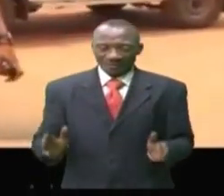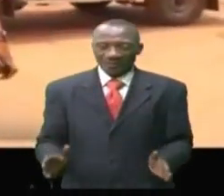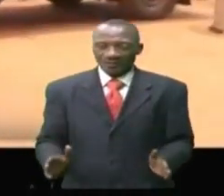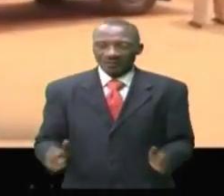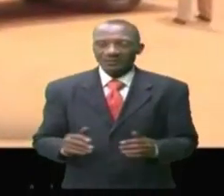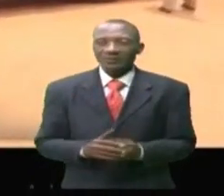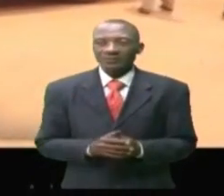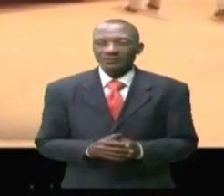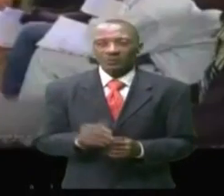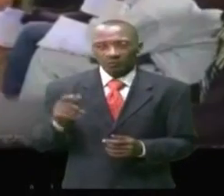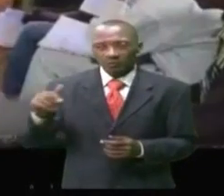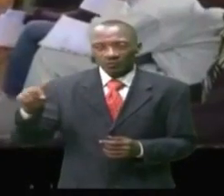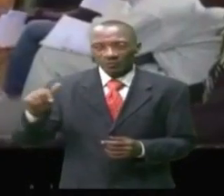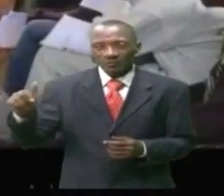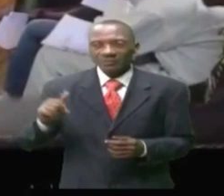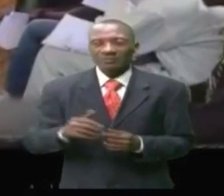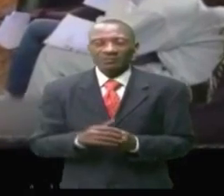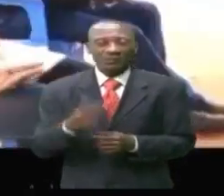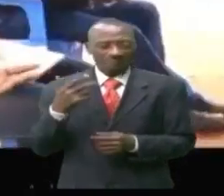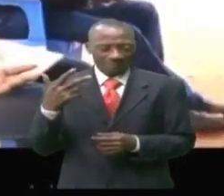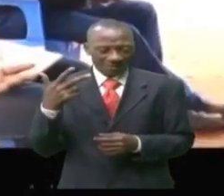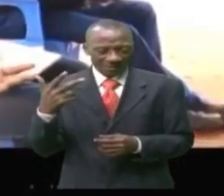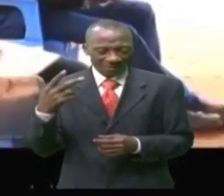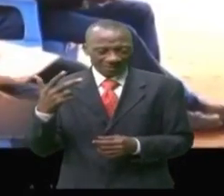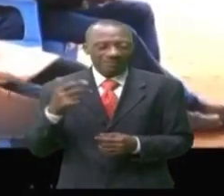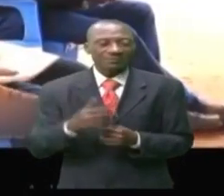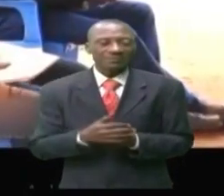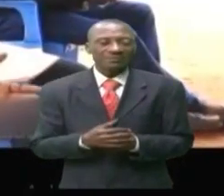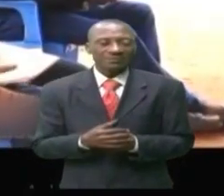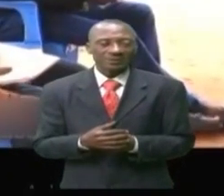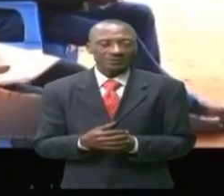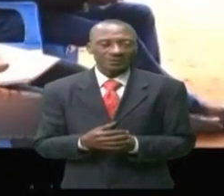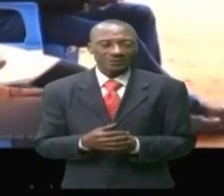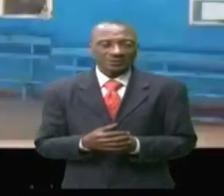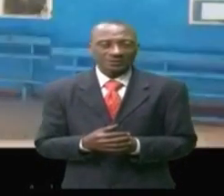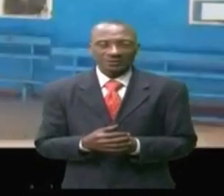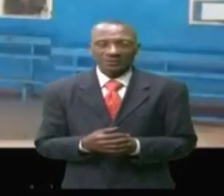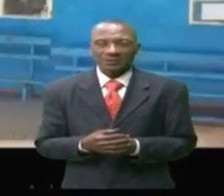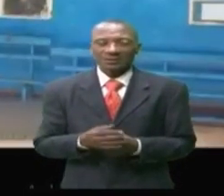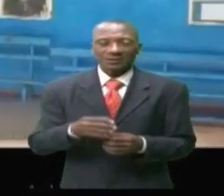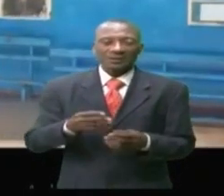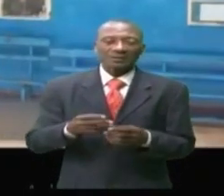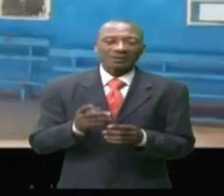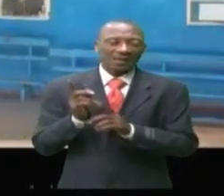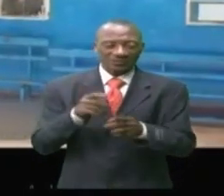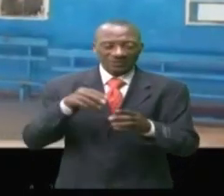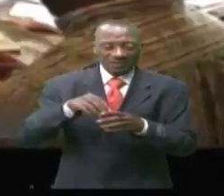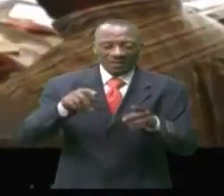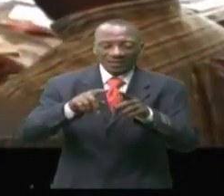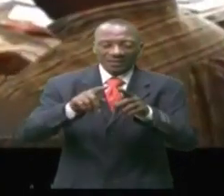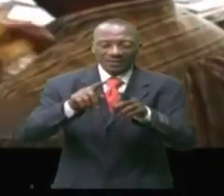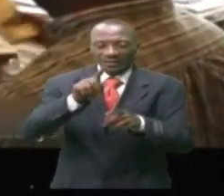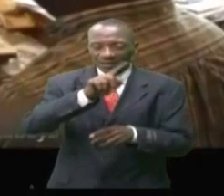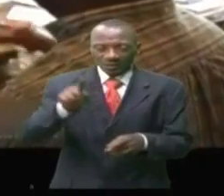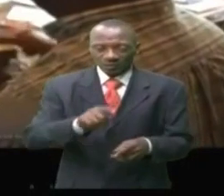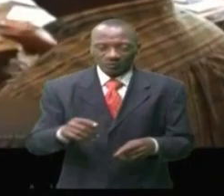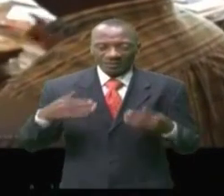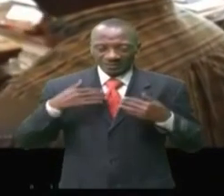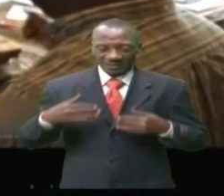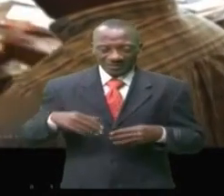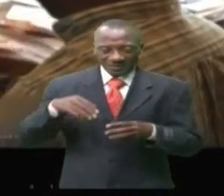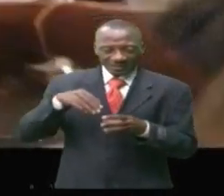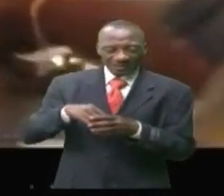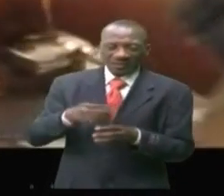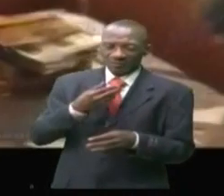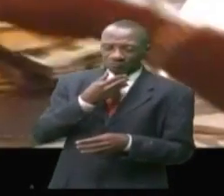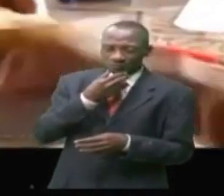Kankou, a procédé ce mercredi 6 septembre 2023 à la zone de santé de Kabeya-Kamanga au paiement des frais d'accouchement